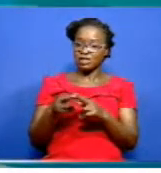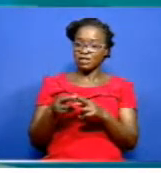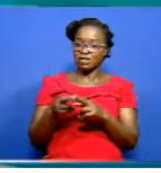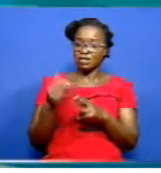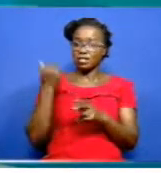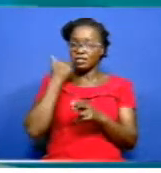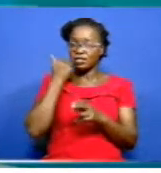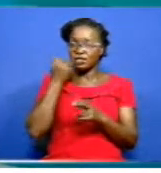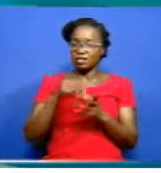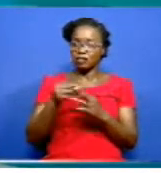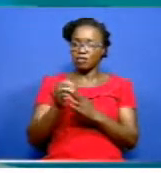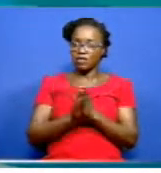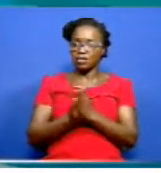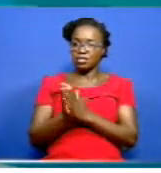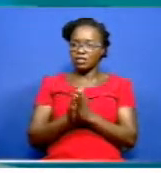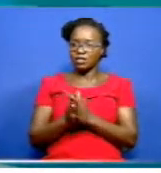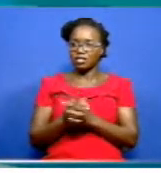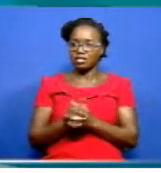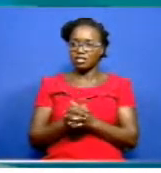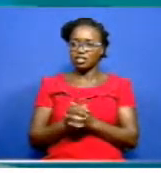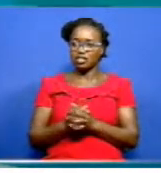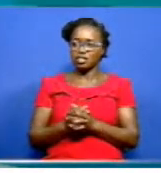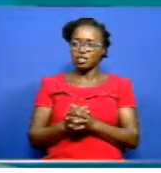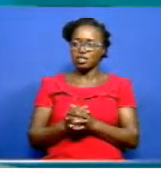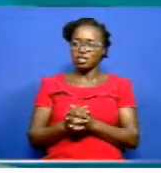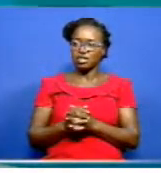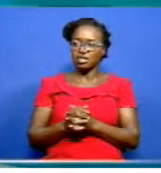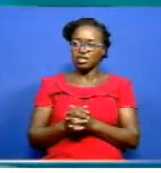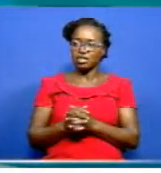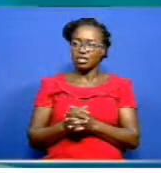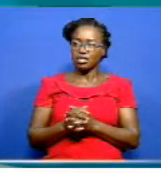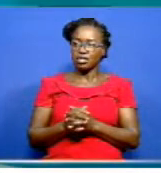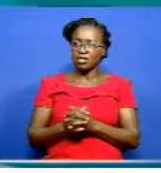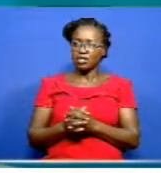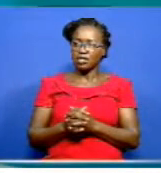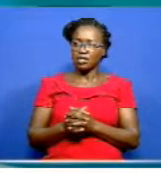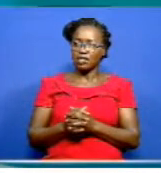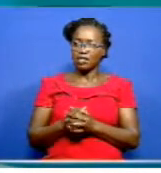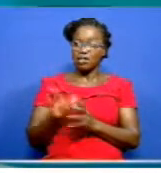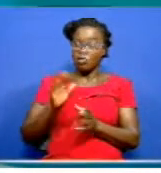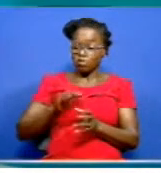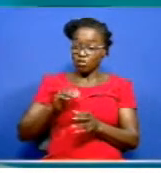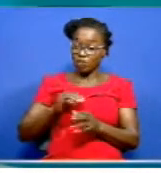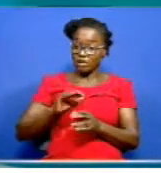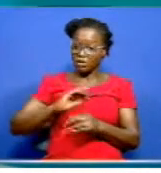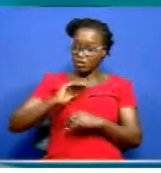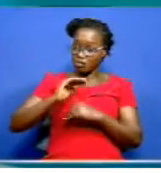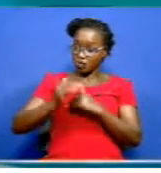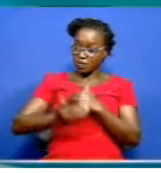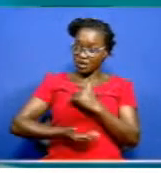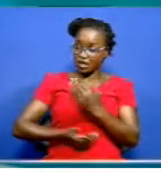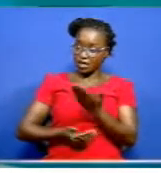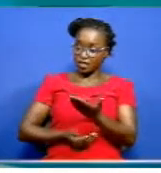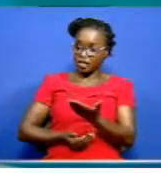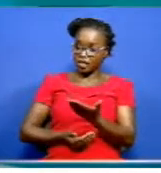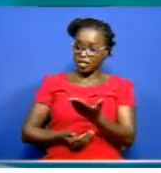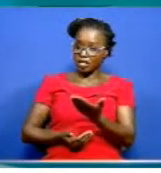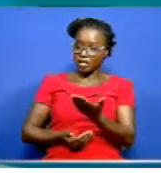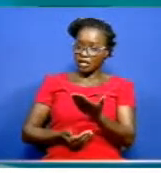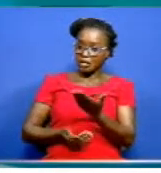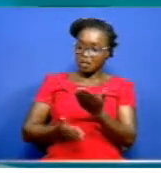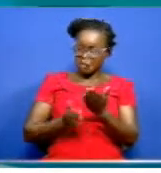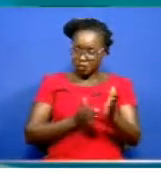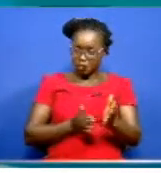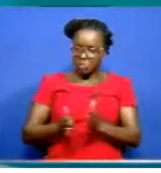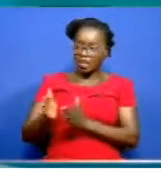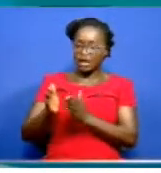ama anxiety related disorders, kwa sababu clearly mama alikuwa na mimba, which means alikuwa na mpango wa kupata